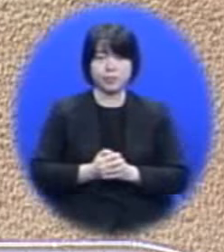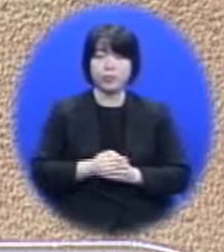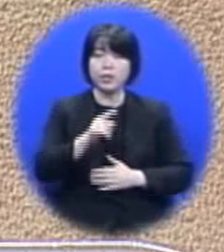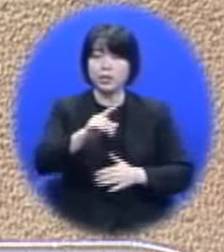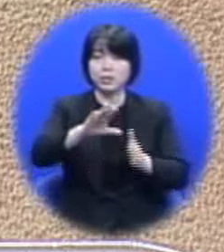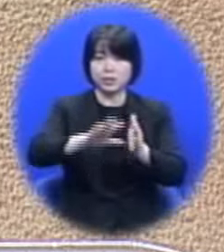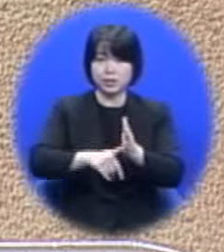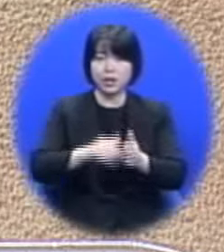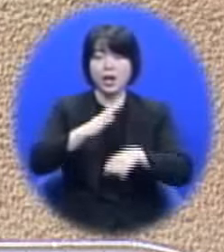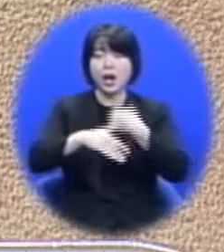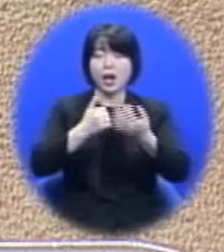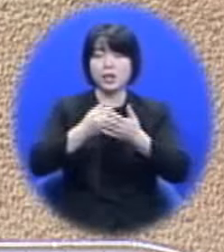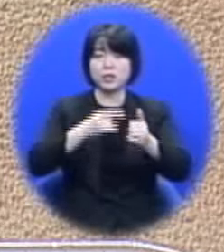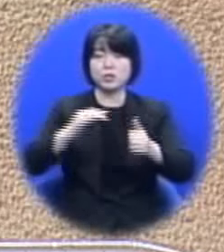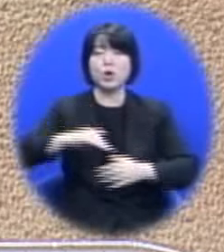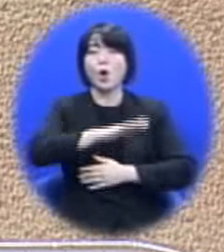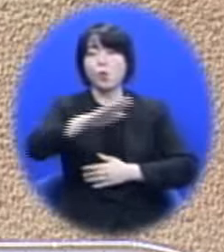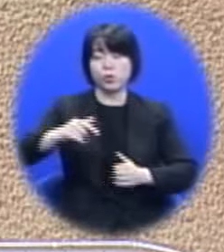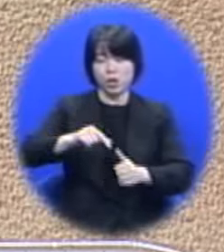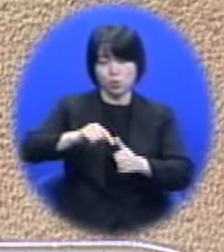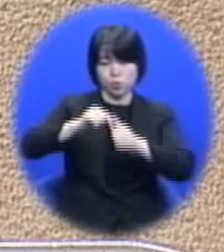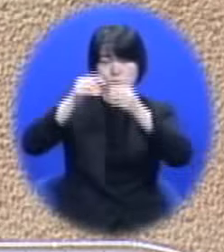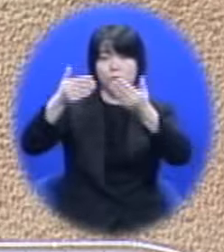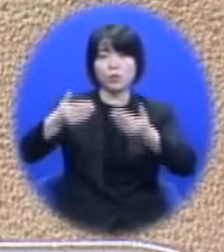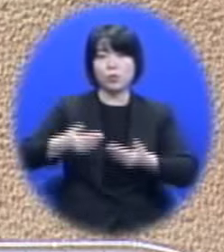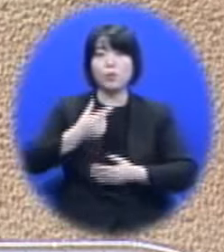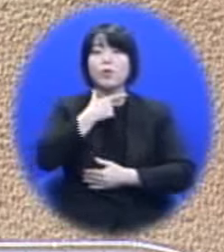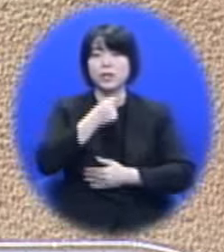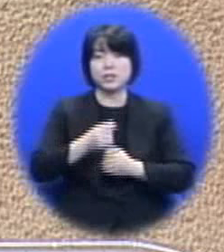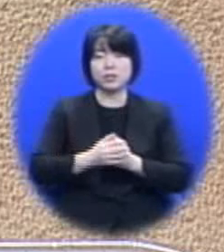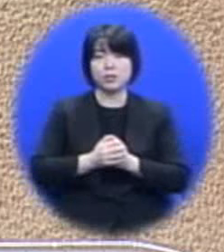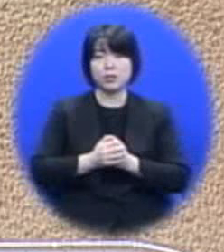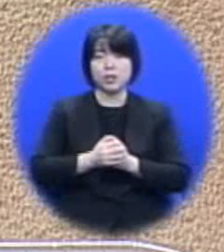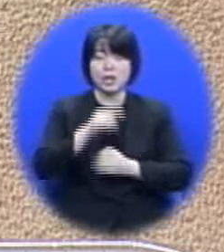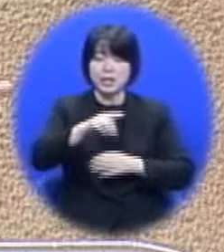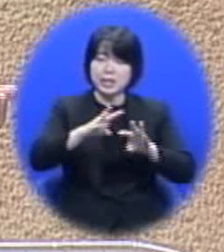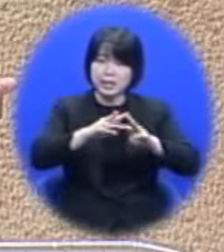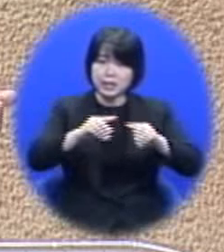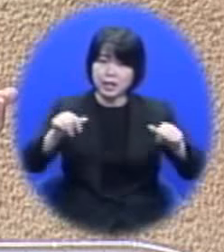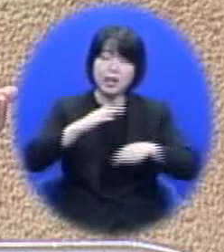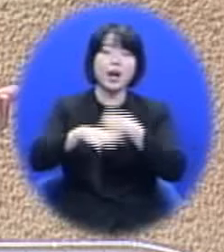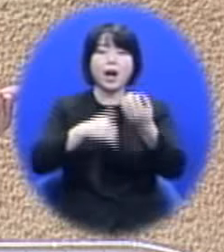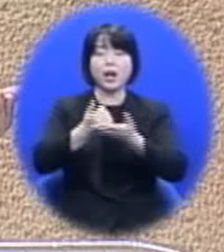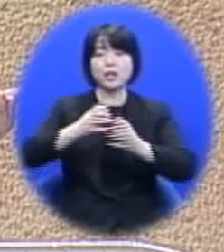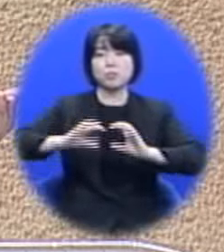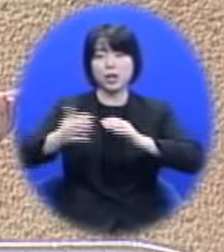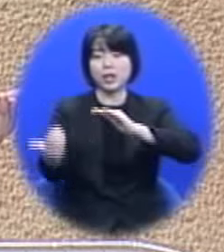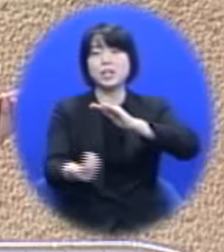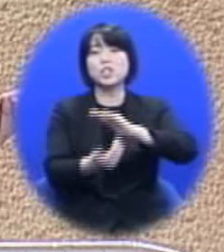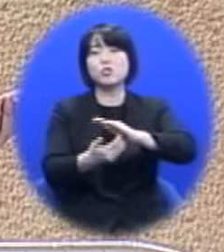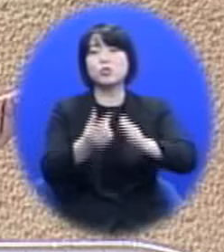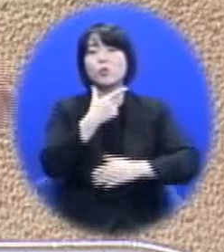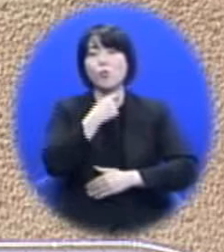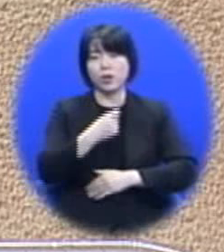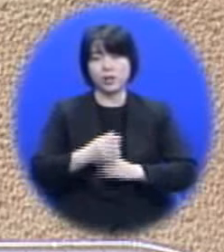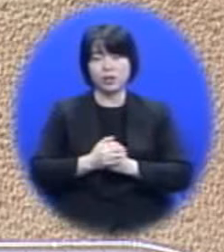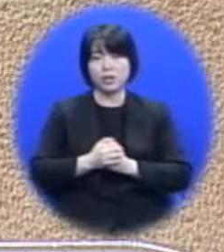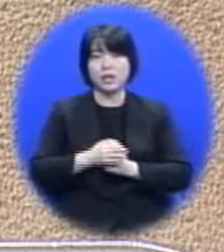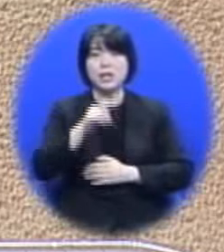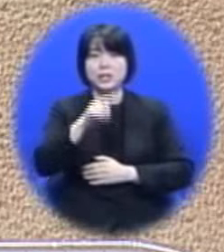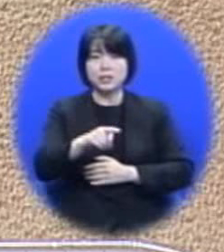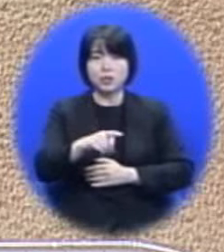그때 하나님께서 우리를 구원하기 원하세요. 이 땅에 하나님의 나라를 이루기를 원하세요.